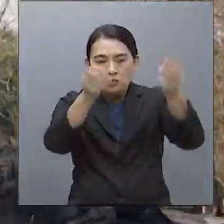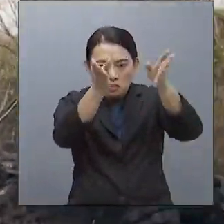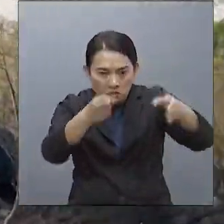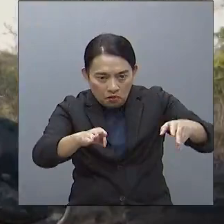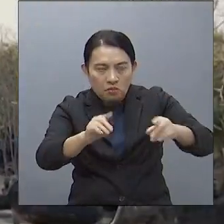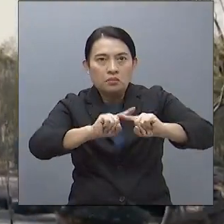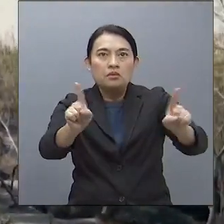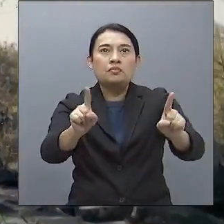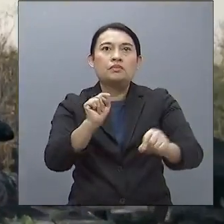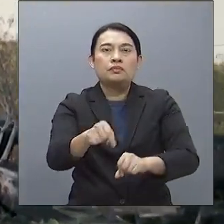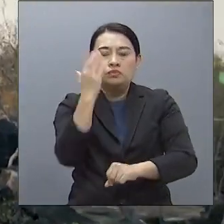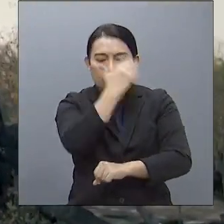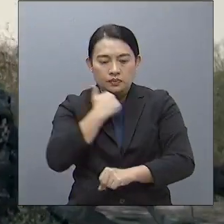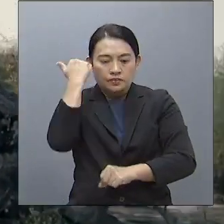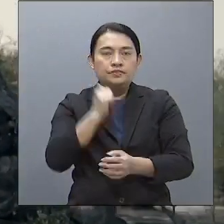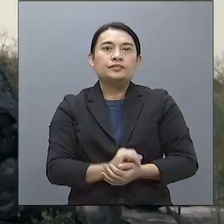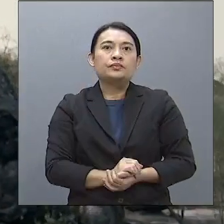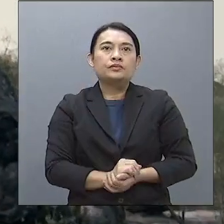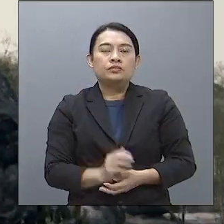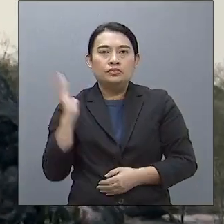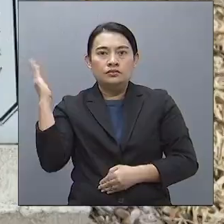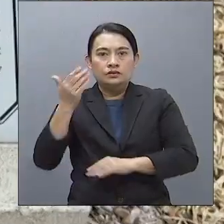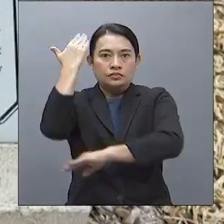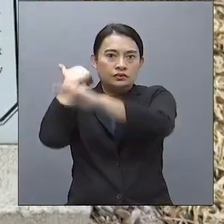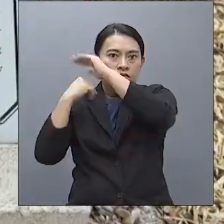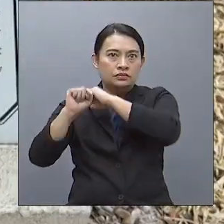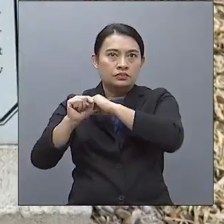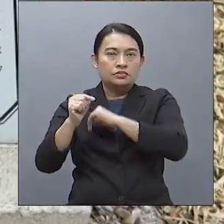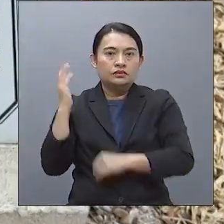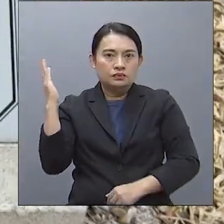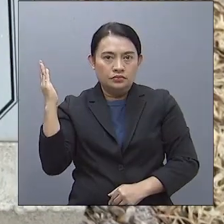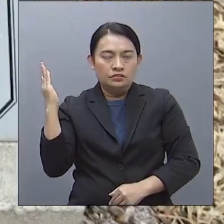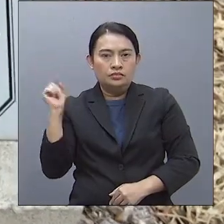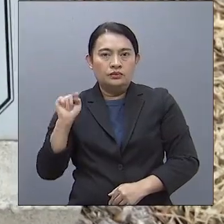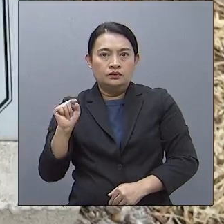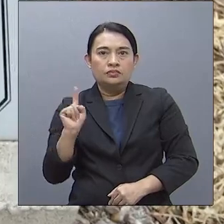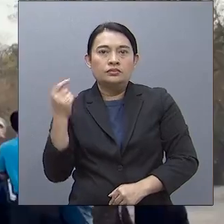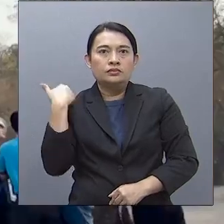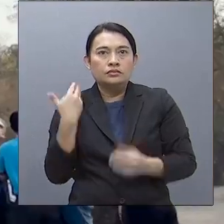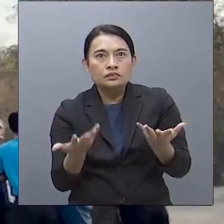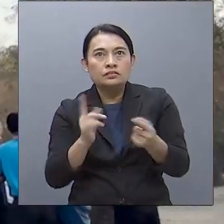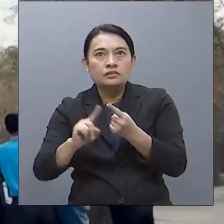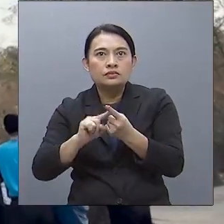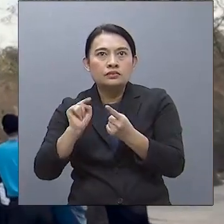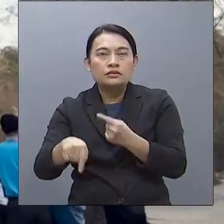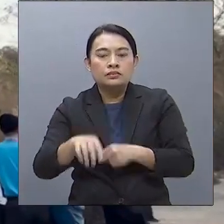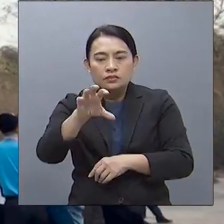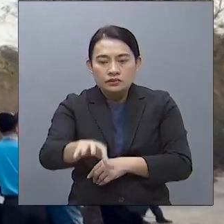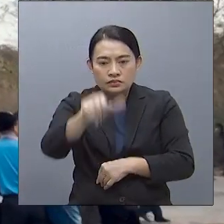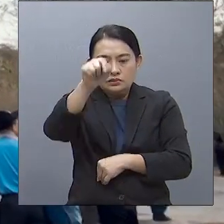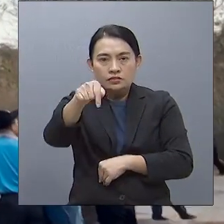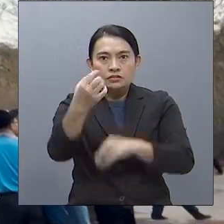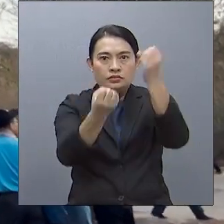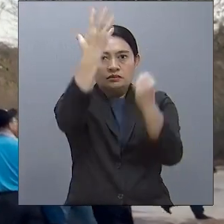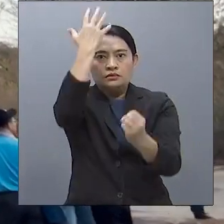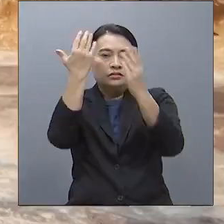ครับส่วนโบราณสถานภายในอุทยานประวัติศาสตร์ภูพระบาทเนี่ยก็มีเยอะแยะมากมายครับไม่ว่าจะเป็นหอนางอุษาที่เป็นเหมือนสัญลักษณ์ของอุทยานประวั